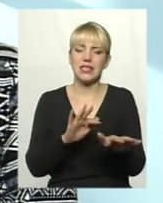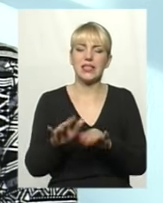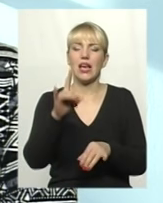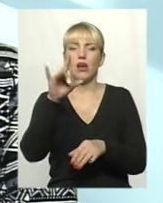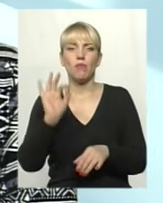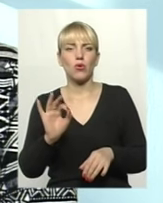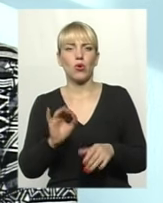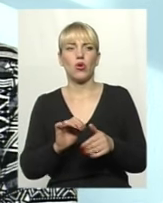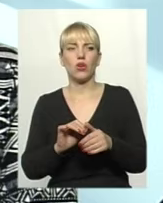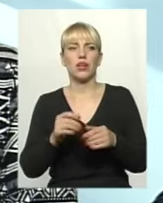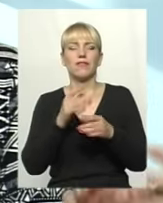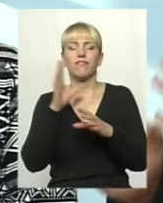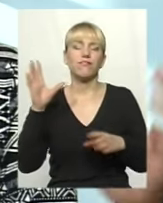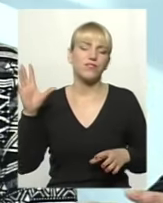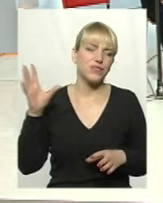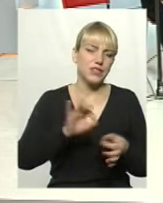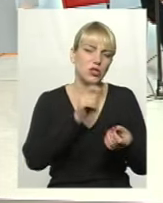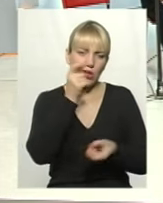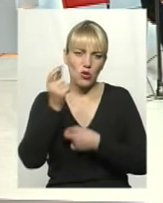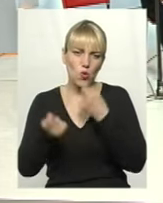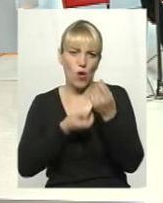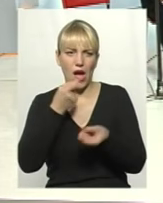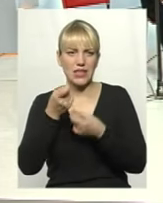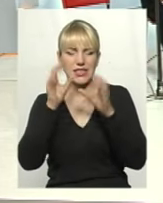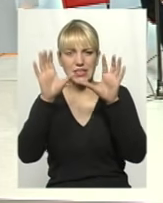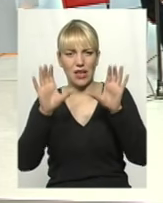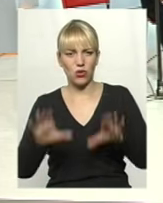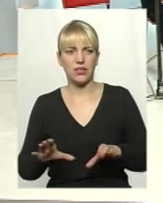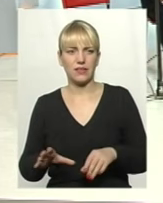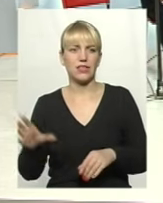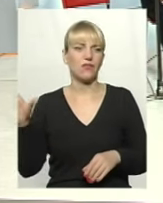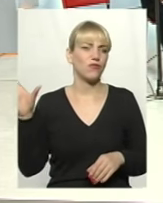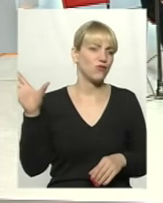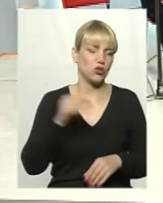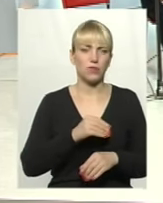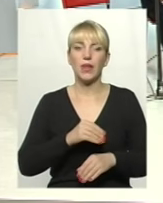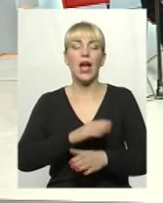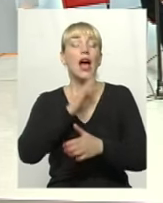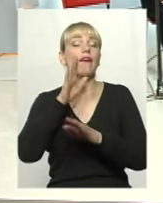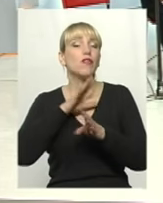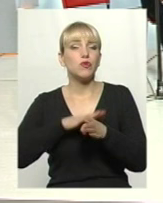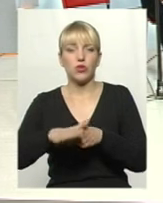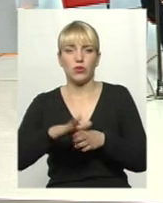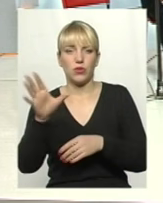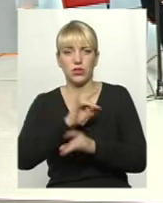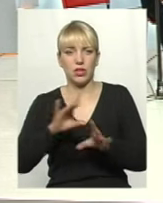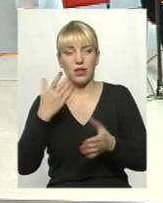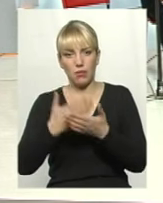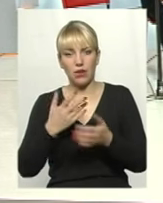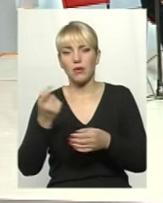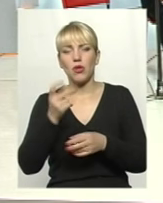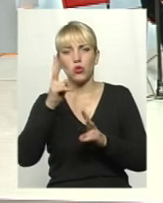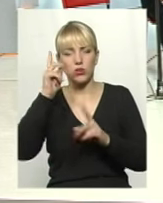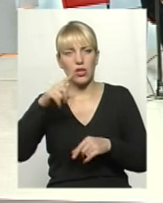про ведення реєстрації. Ну, тобто всі нюанси законодавства і роботи цієї. Абсолютно. От мало хто знає, що, наприклад, Міністерство